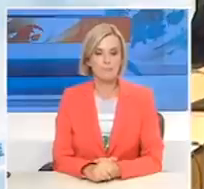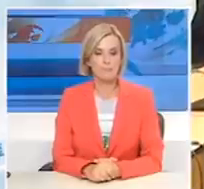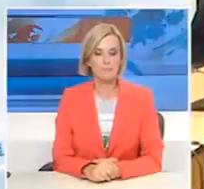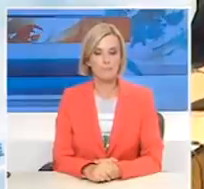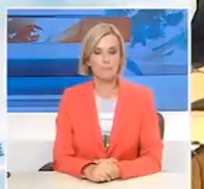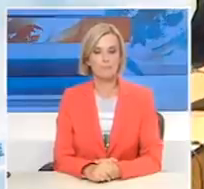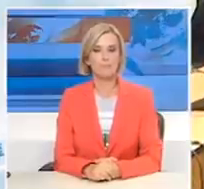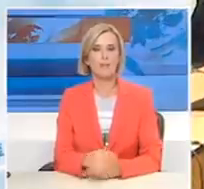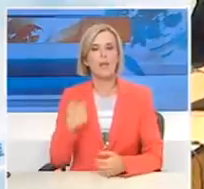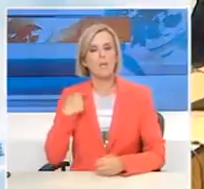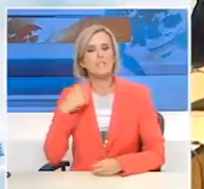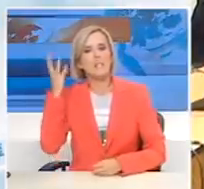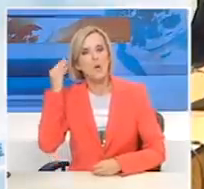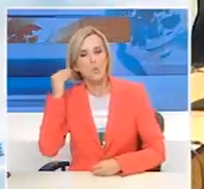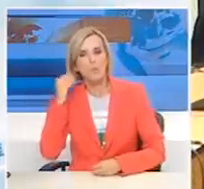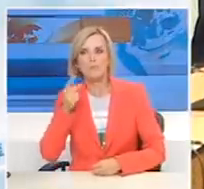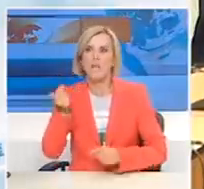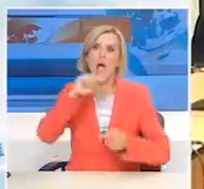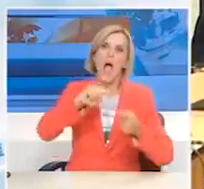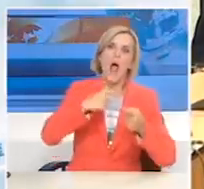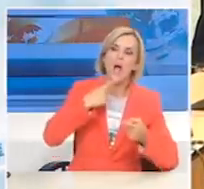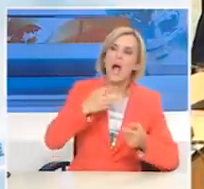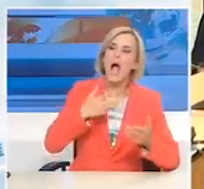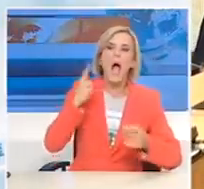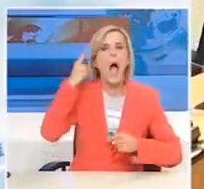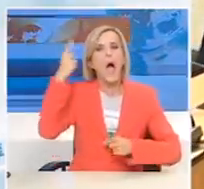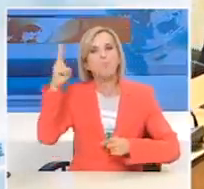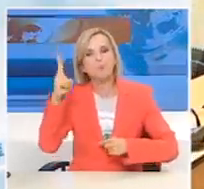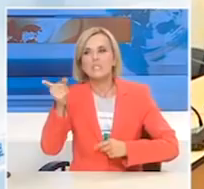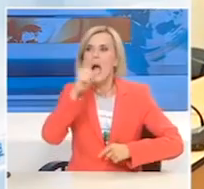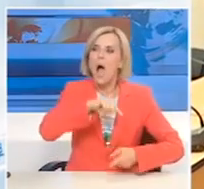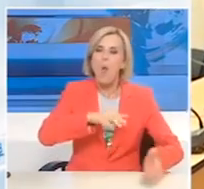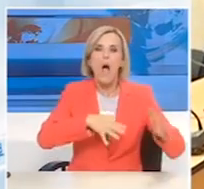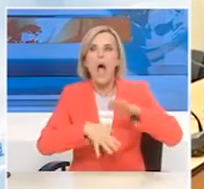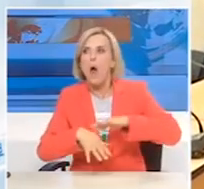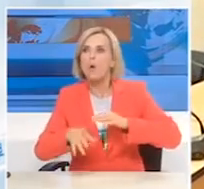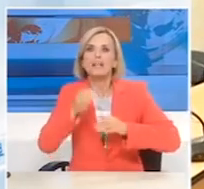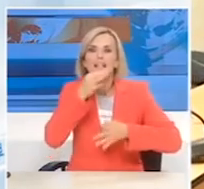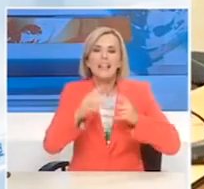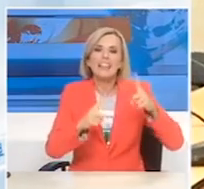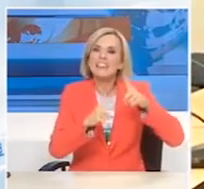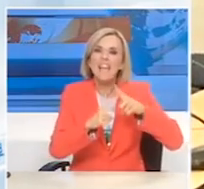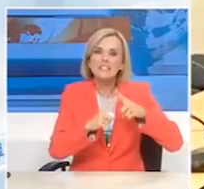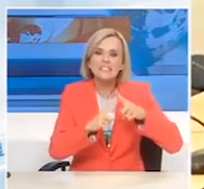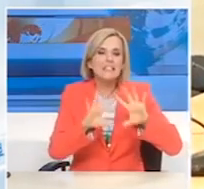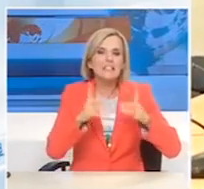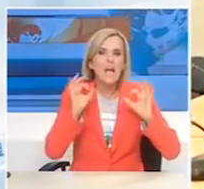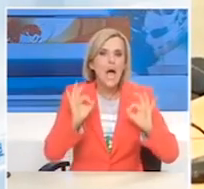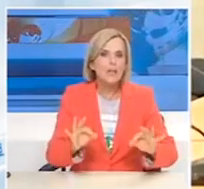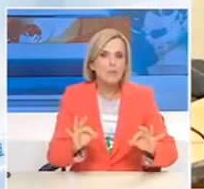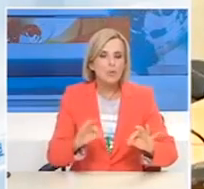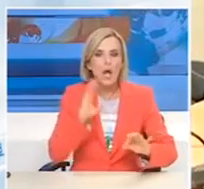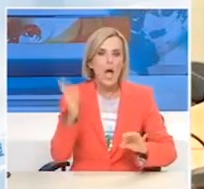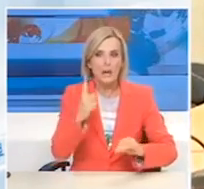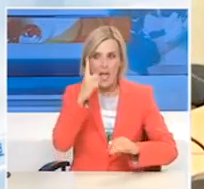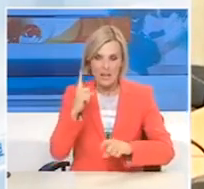ακουστεί αντιφατικές απόψεις, μπορείτε να μας εξηγήσετε τη σημασία του δείκτη της αναλογίας των διενεργηθέντων τεστ αναθετικό κρούσμα για την